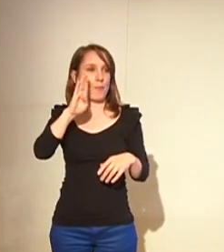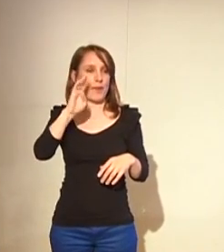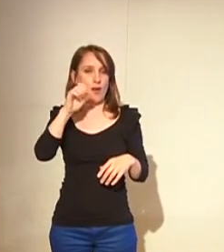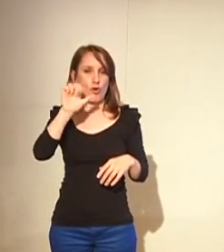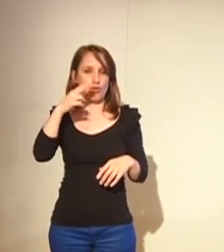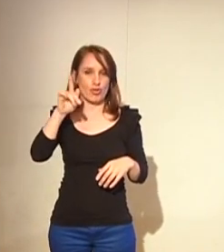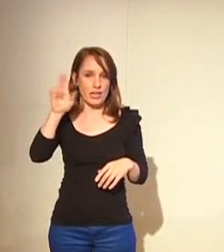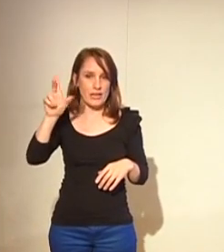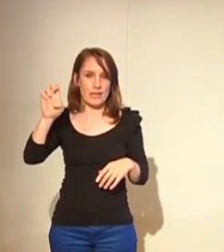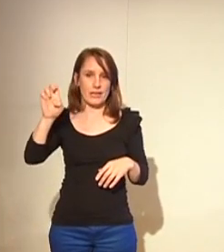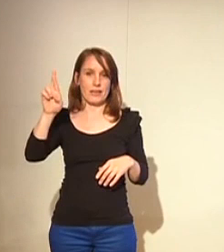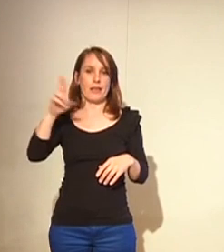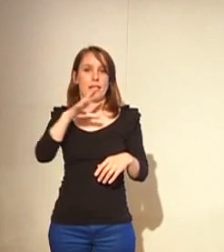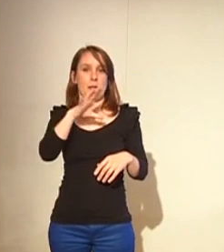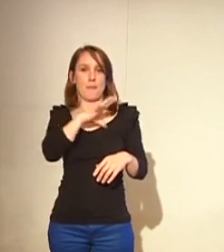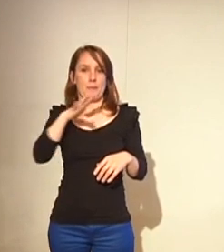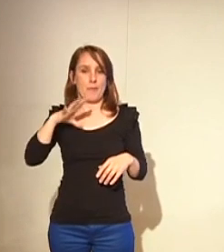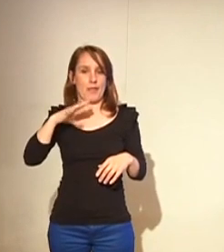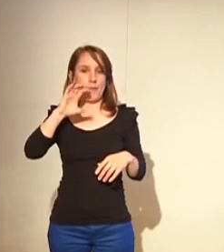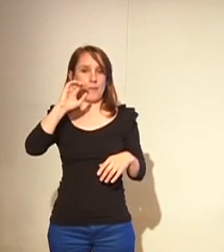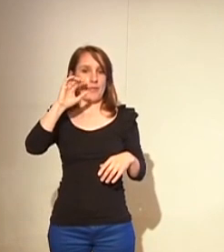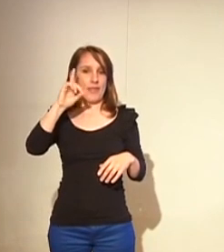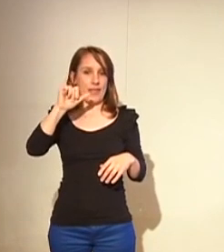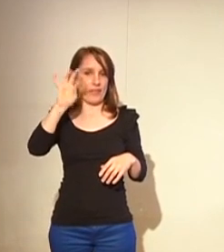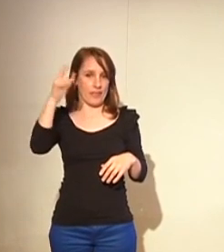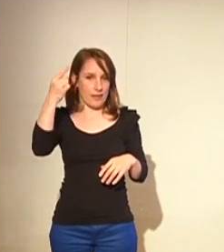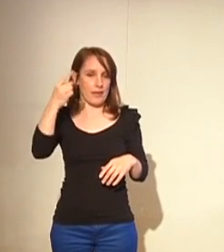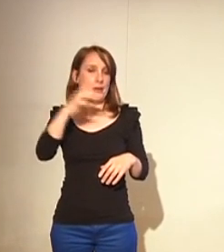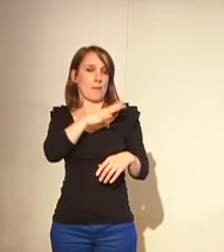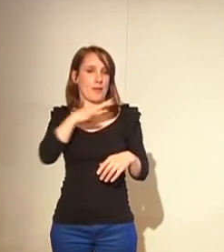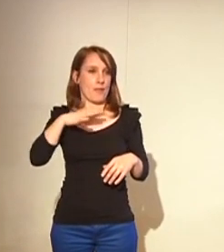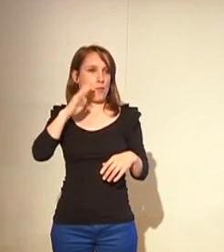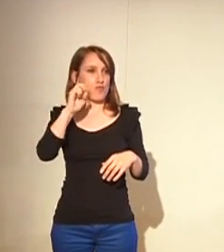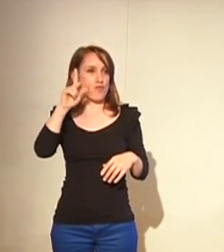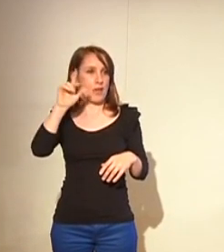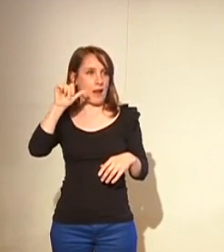Banger madame dornano et Madame